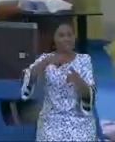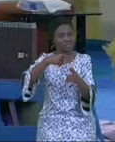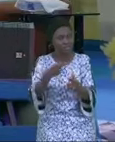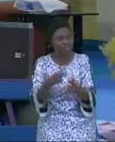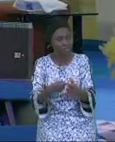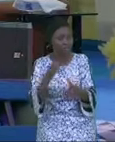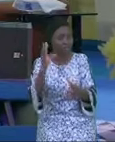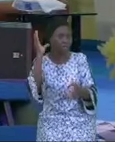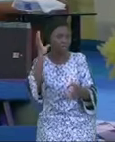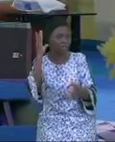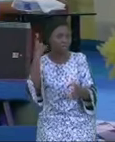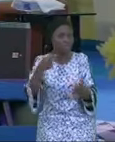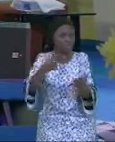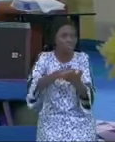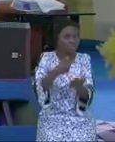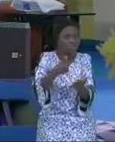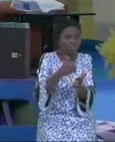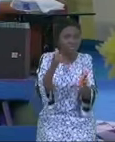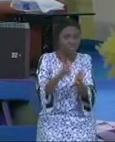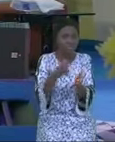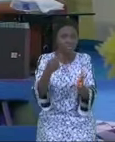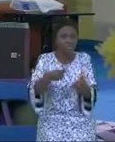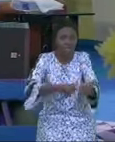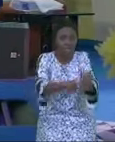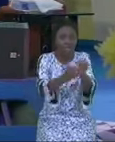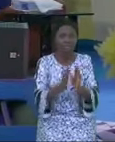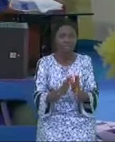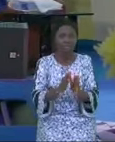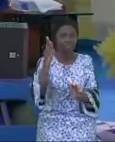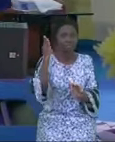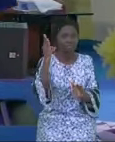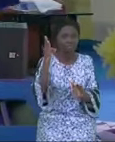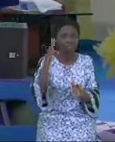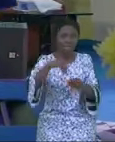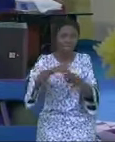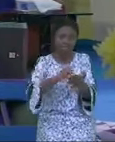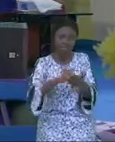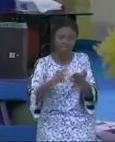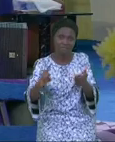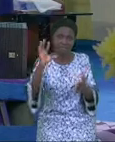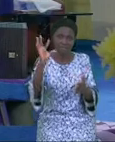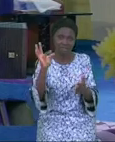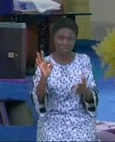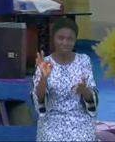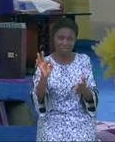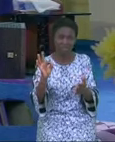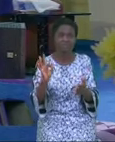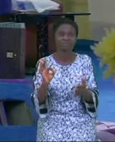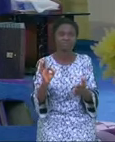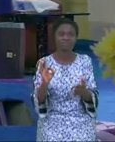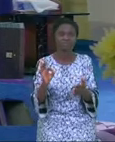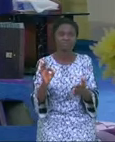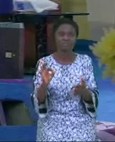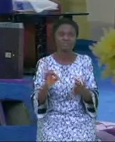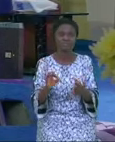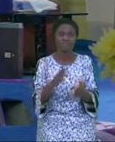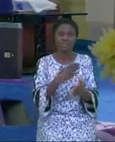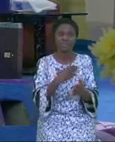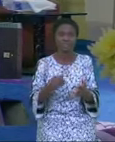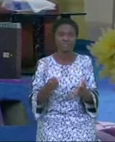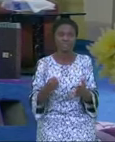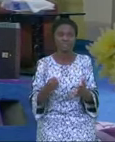il écoute il a entendu l'Évangile versé 9 verset 9 il écoutait parler